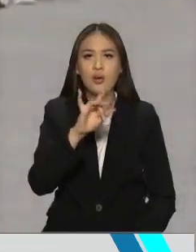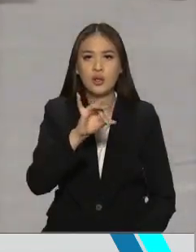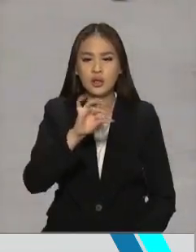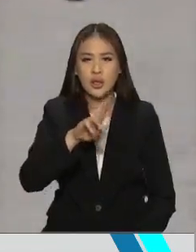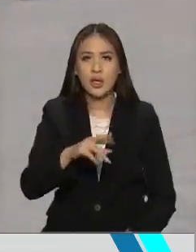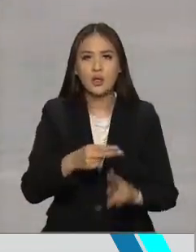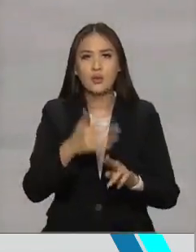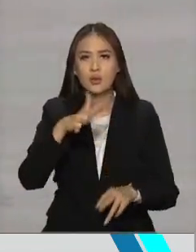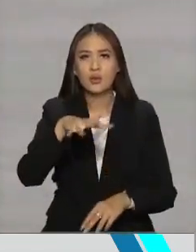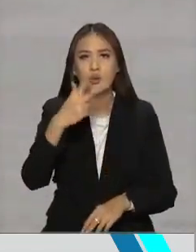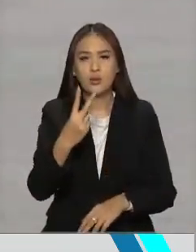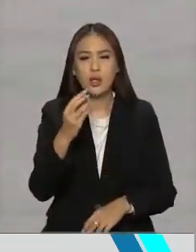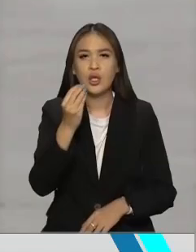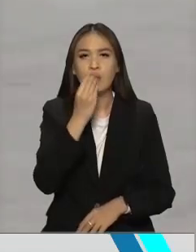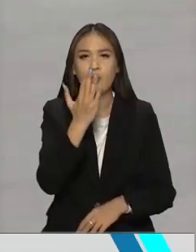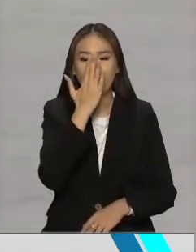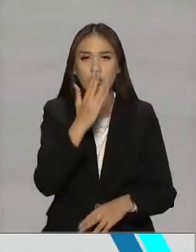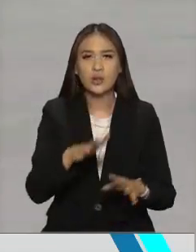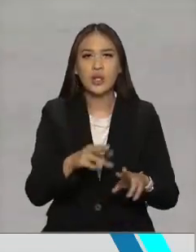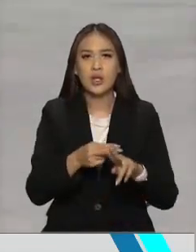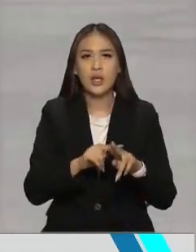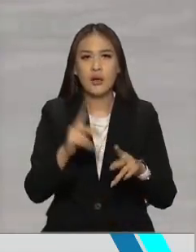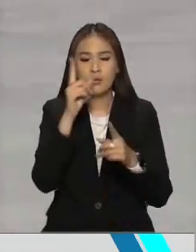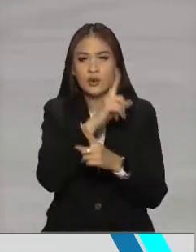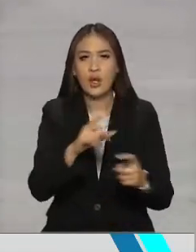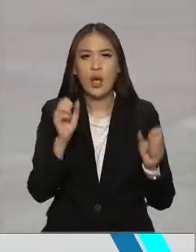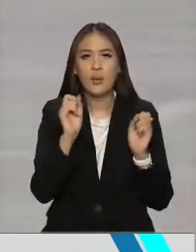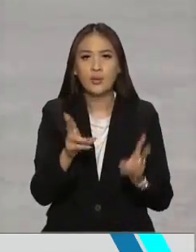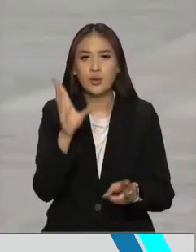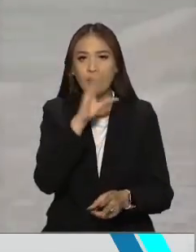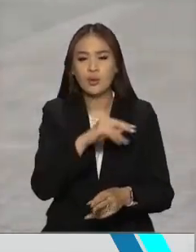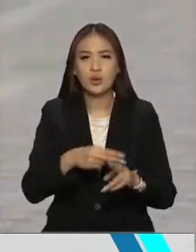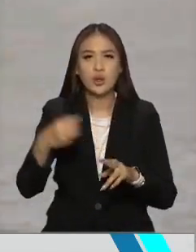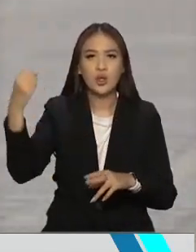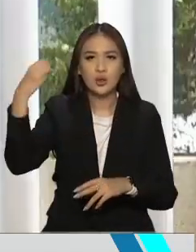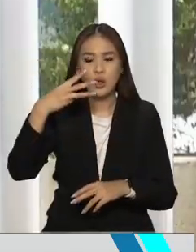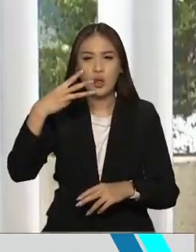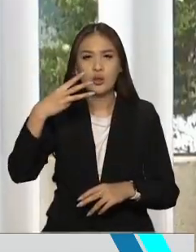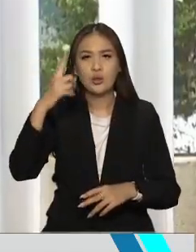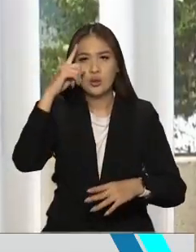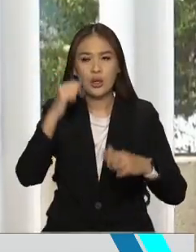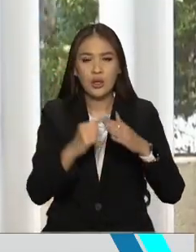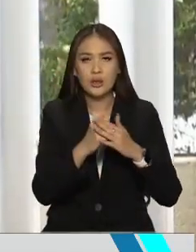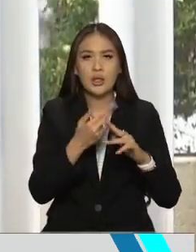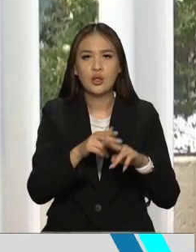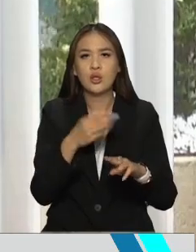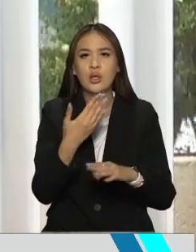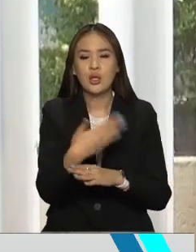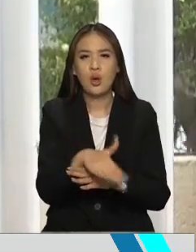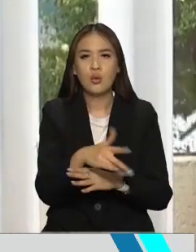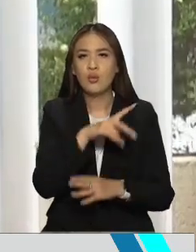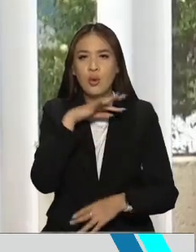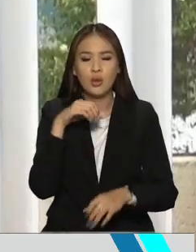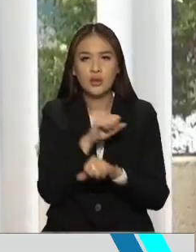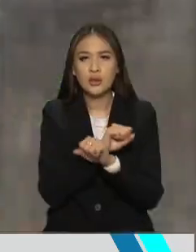до 52 в Японии власти предупреждают граждан об опасности получения солнечного удара и не рекомендуют долго пребывать на улице